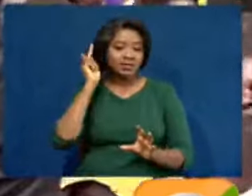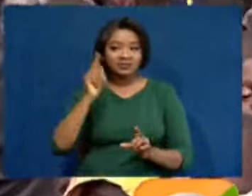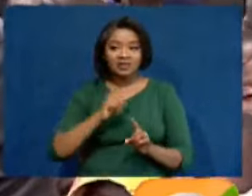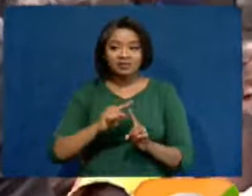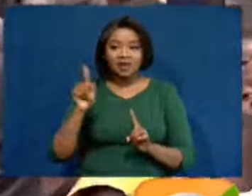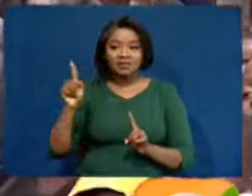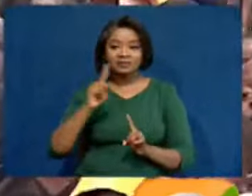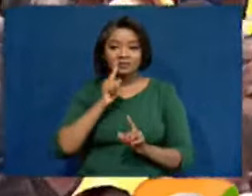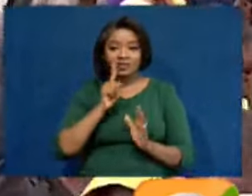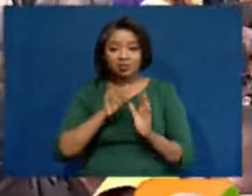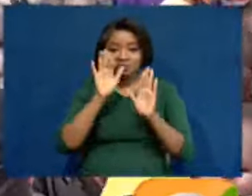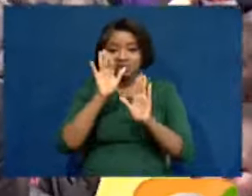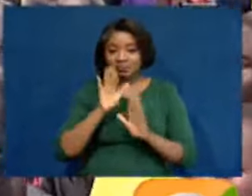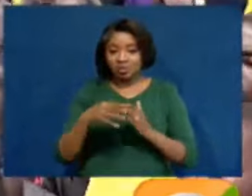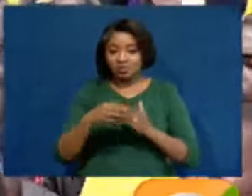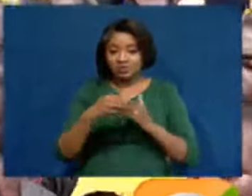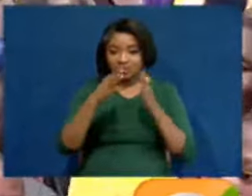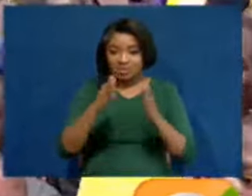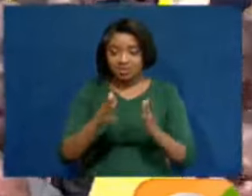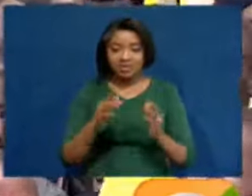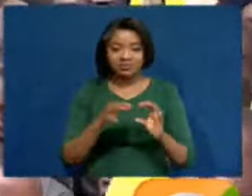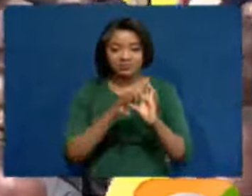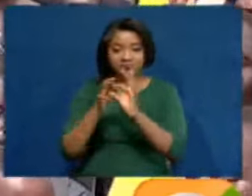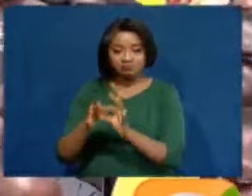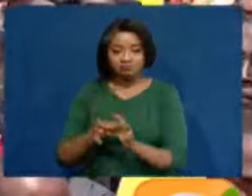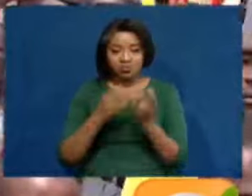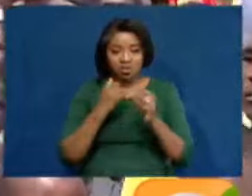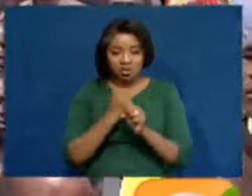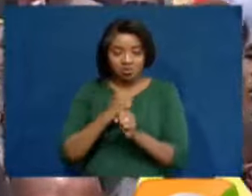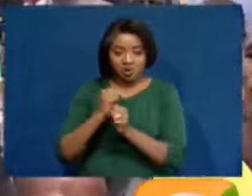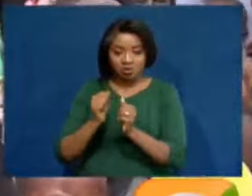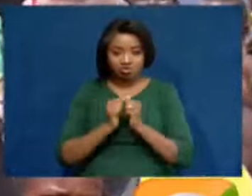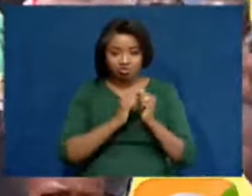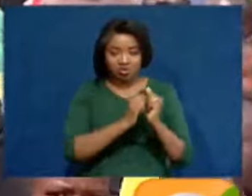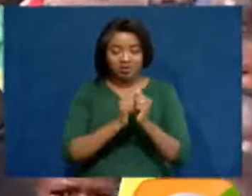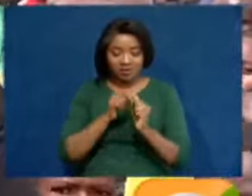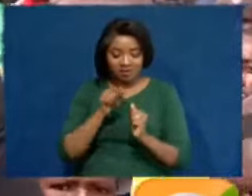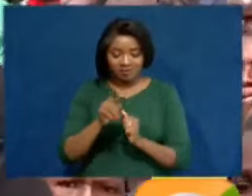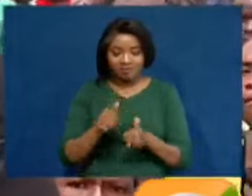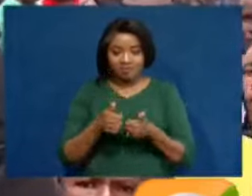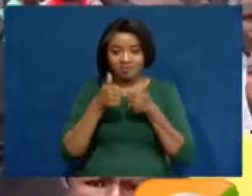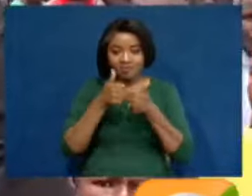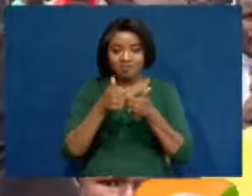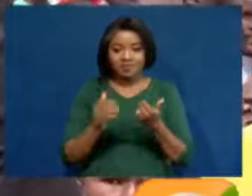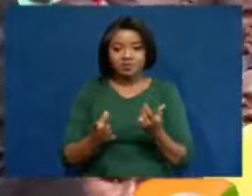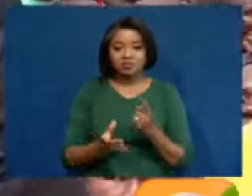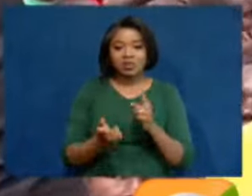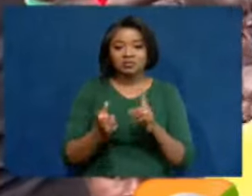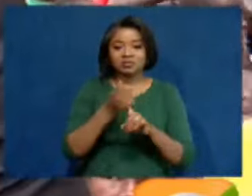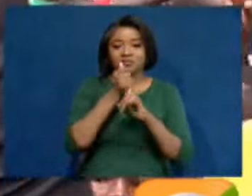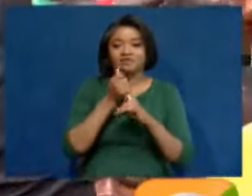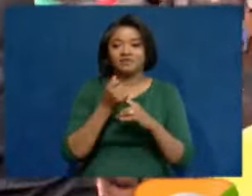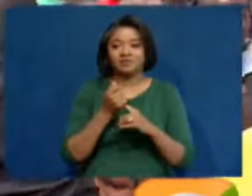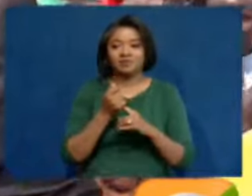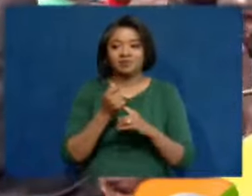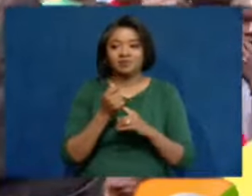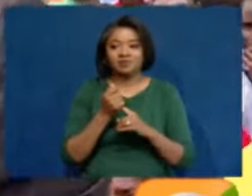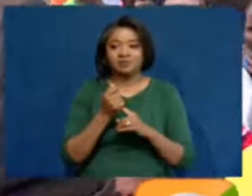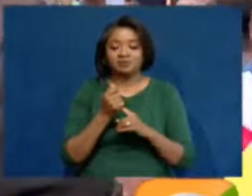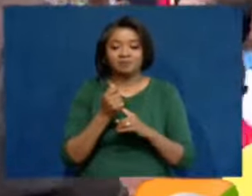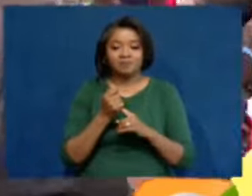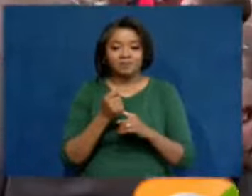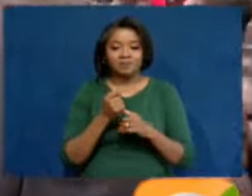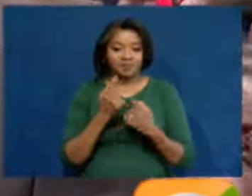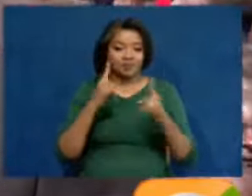viongozi kuungana pamoja na kuasi mirengo yao ya kisiasa kama njia mojawapo ya kufanikisha ufanisi wa taifa hili. Crispin